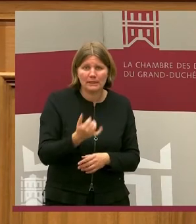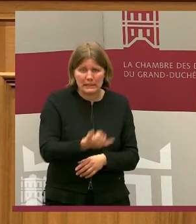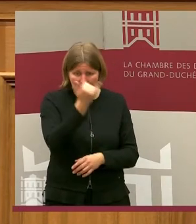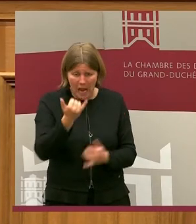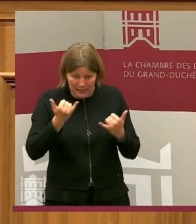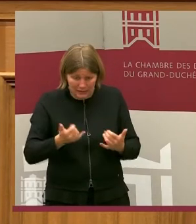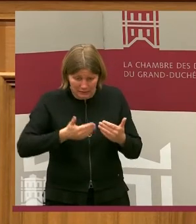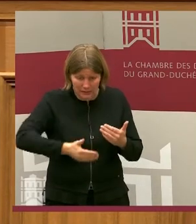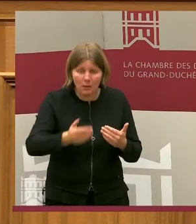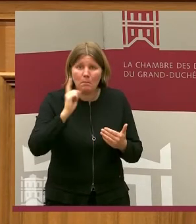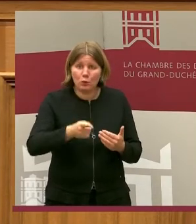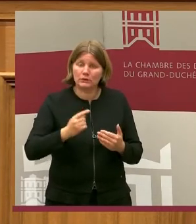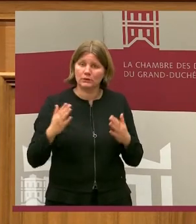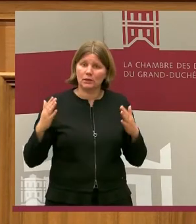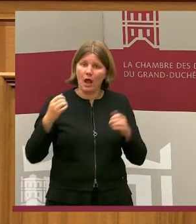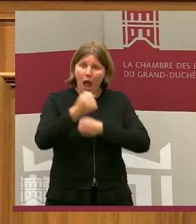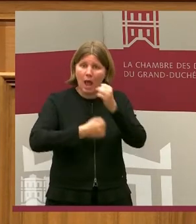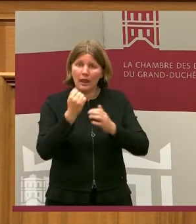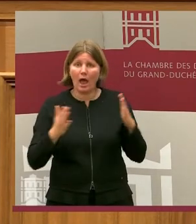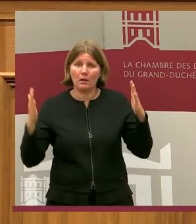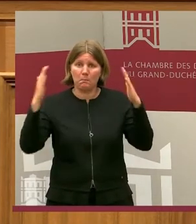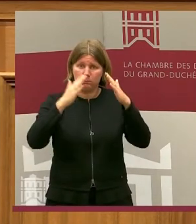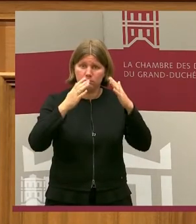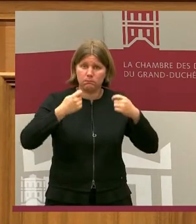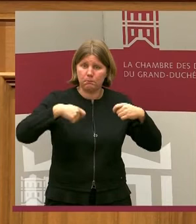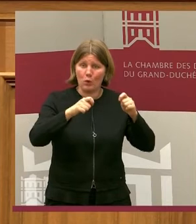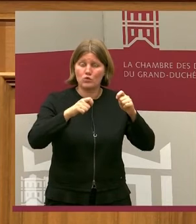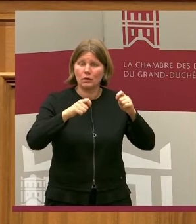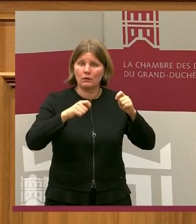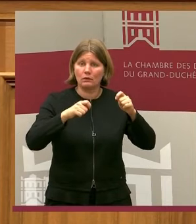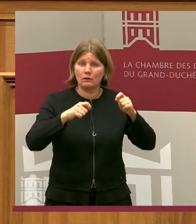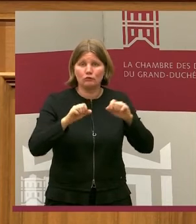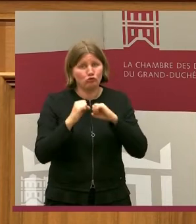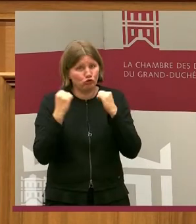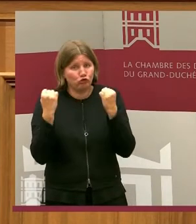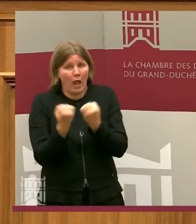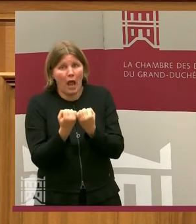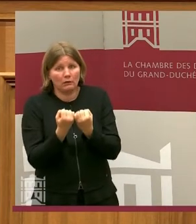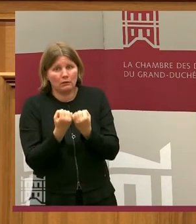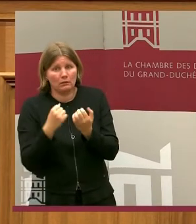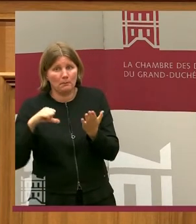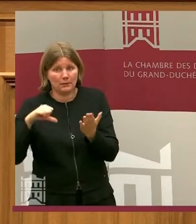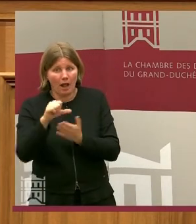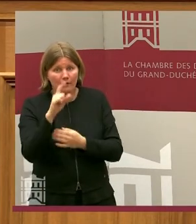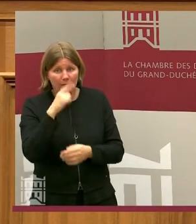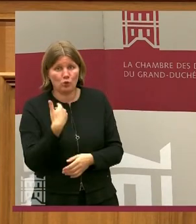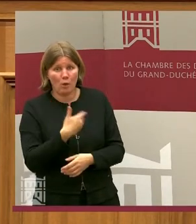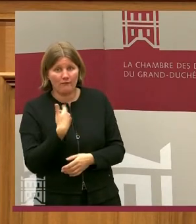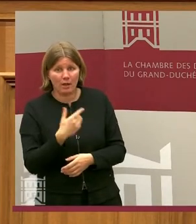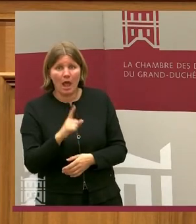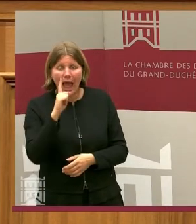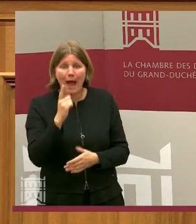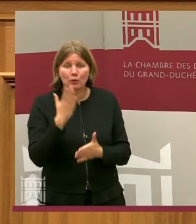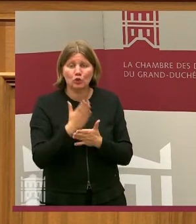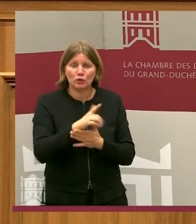kriegen, die im Zweifel vom Staat gebaut wird. Als begrüßenswert. Wir finden das aber schon 2023 im